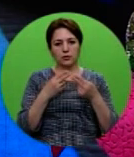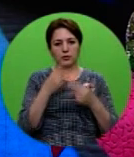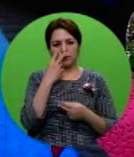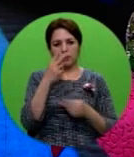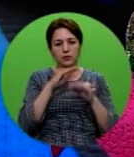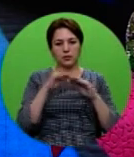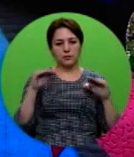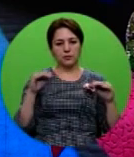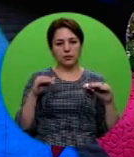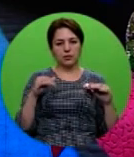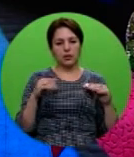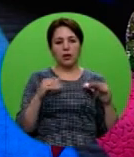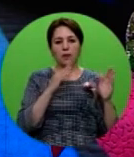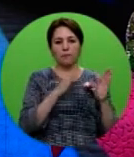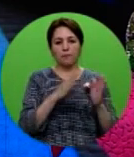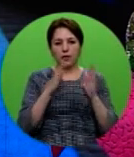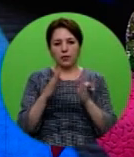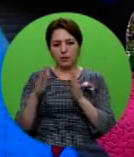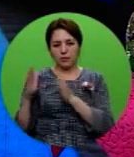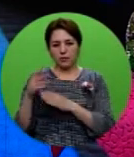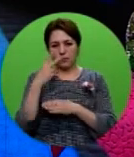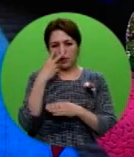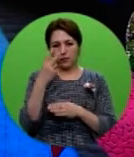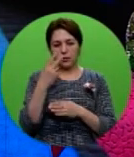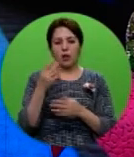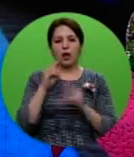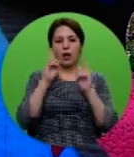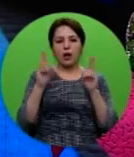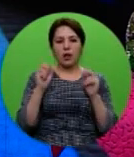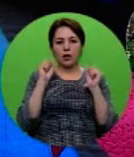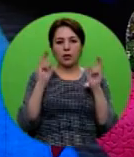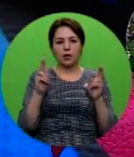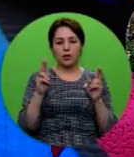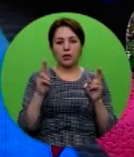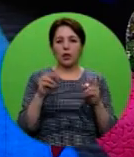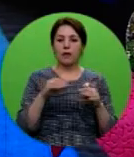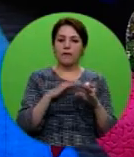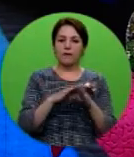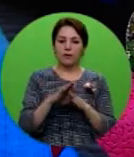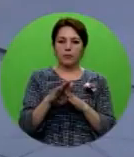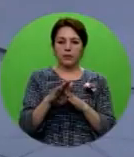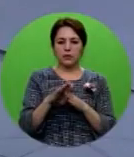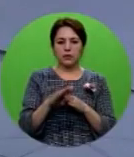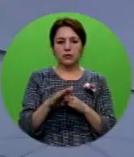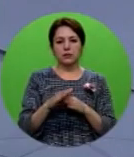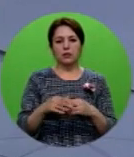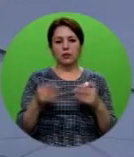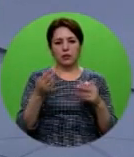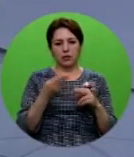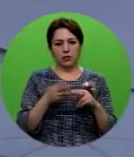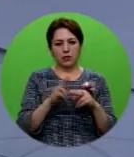посмотрите, ребята, поэтапно показано, как выполнить цветовое решение этого блюда.